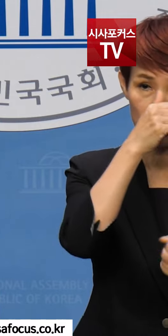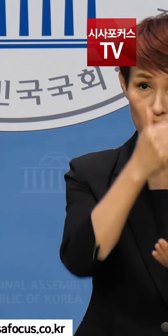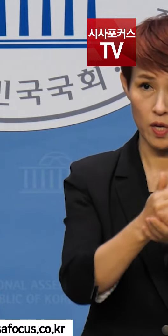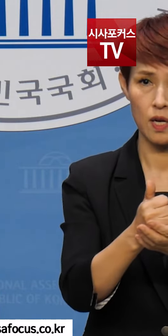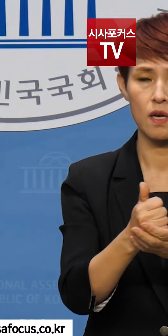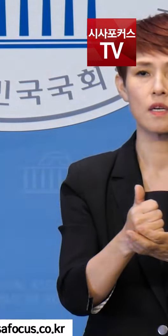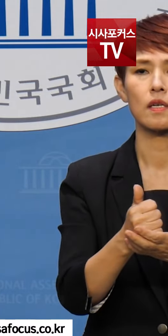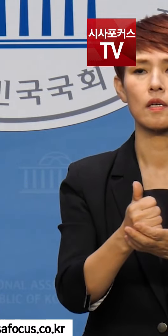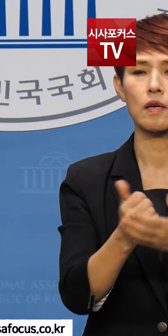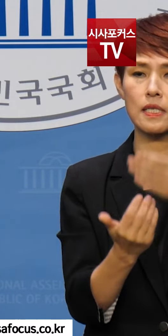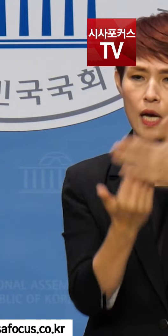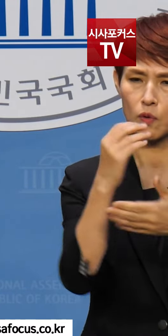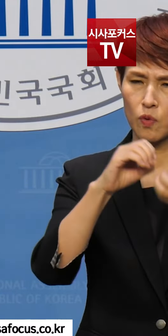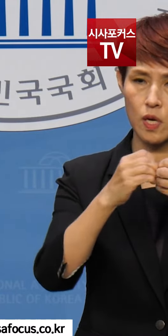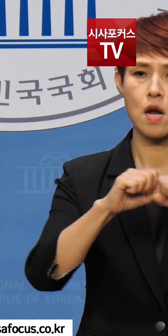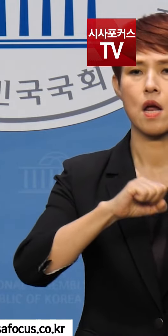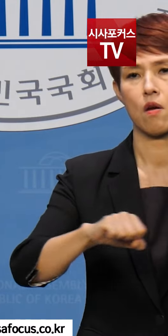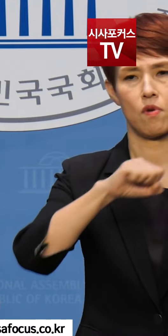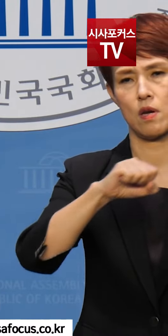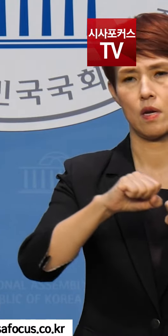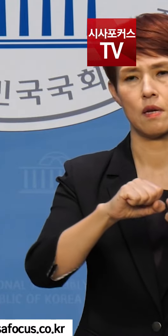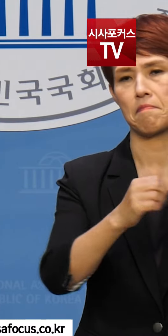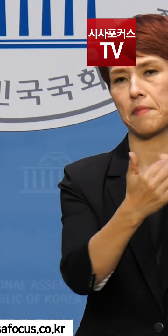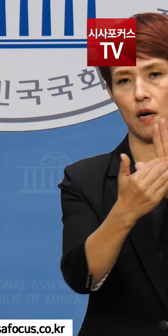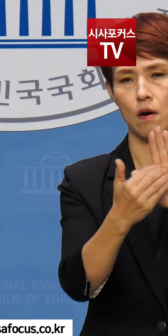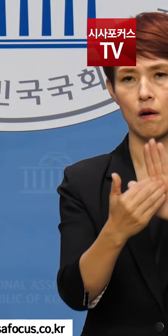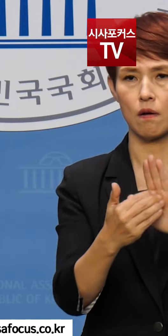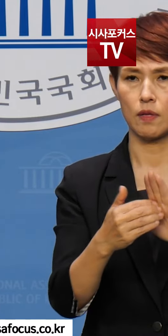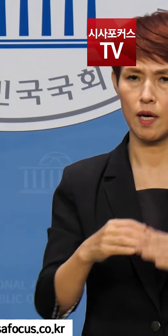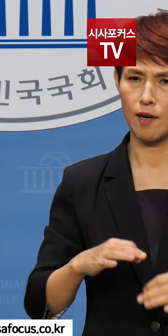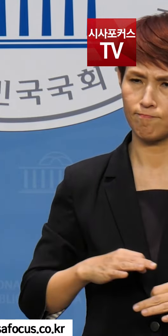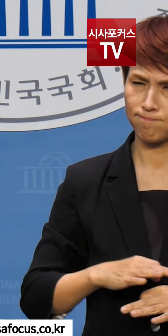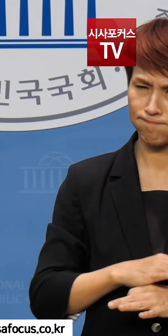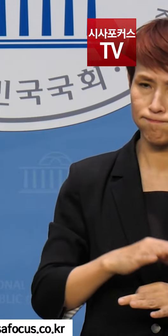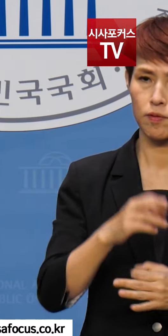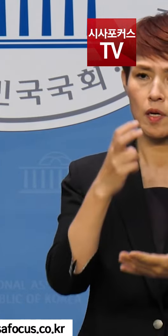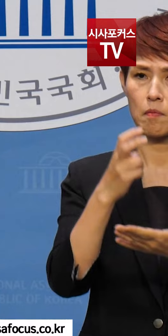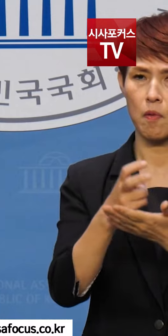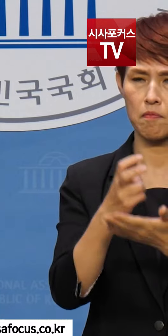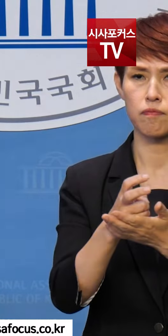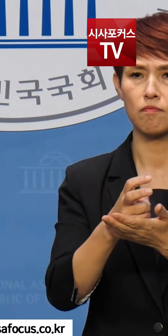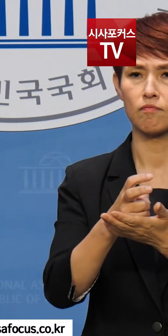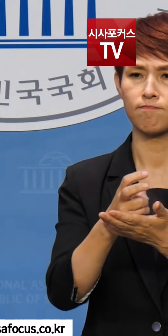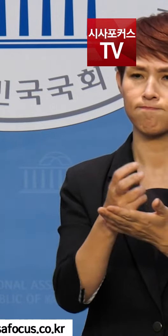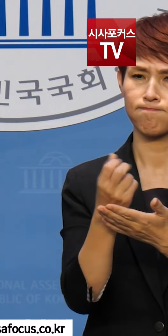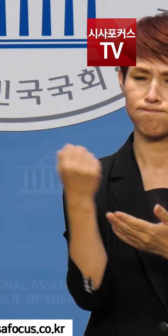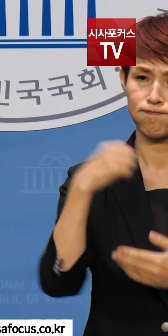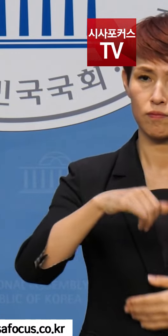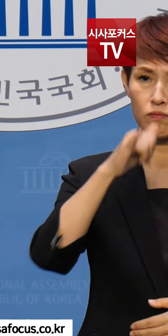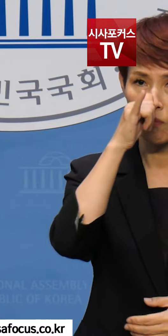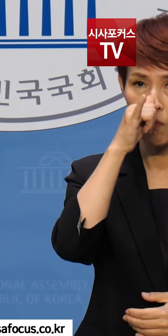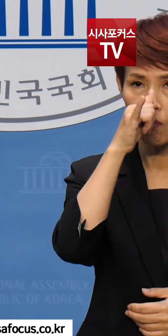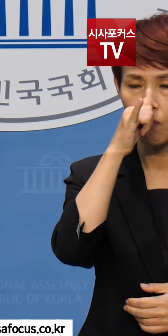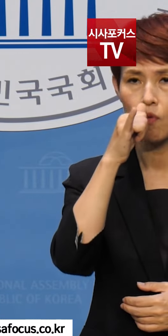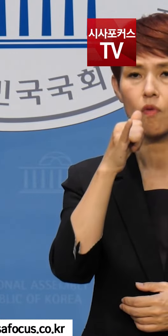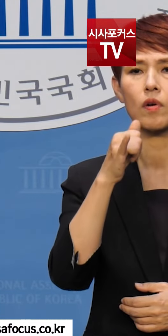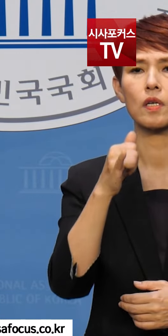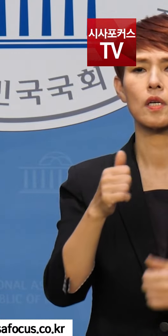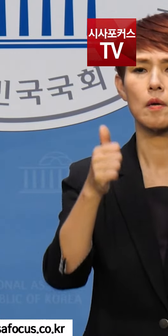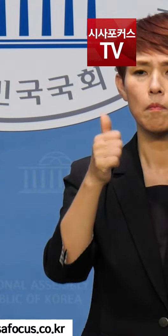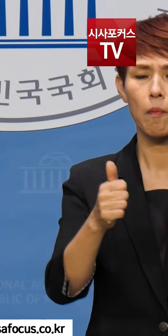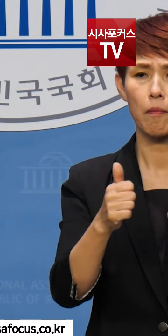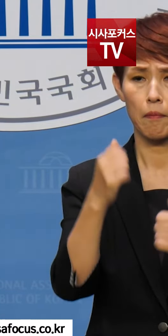사건 조작 행위를 방지하고 부당한 목적으로 양심을 버리고 법을 왜곡하여 공정한 사법정의 실현을